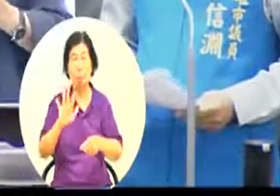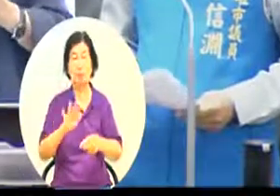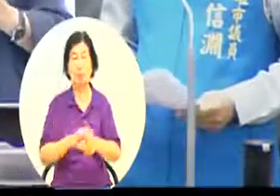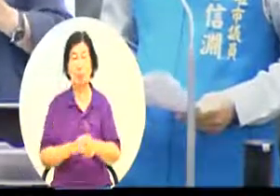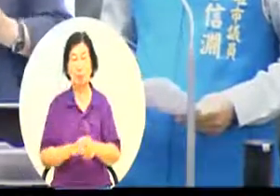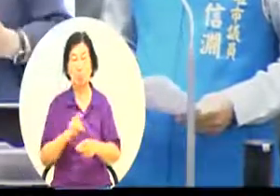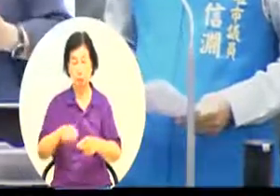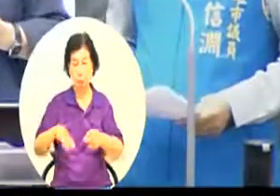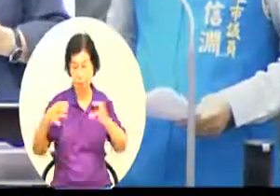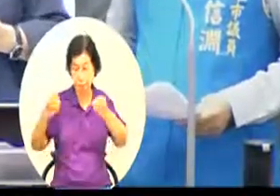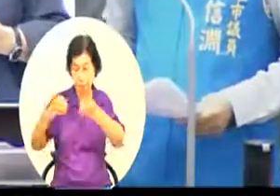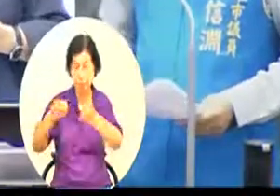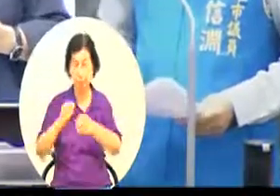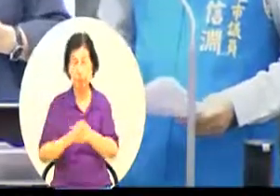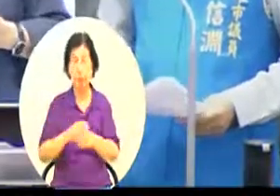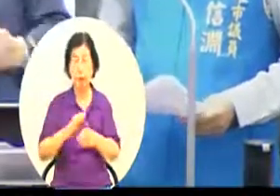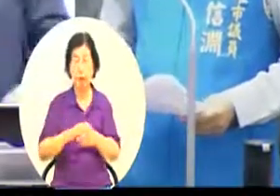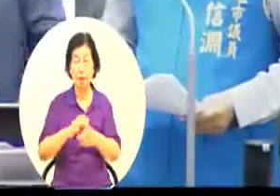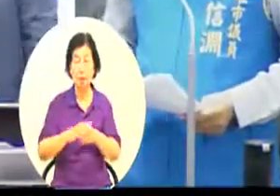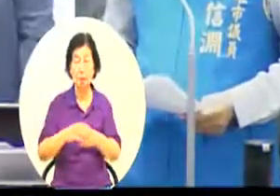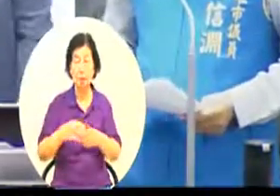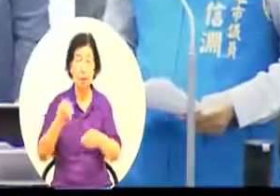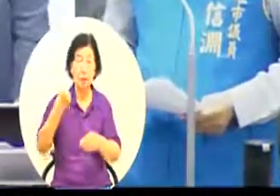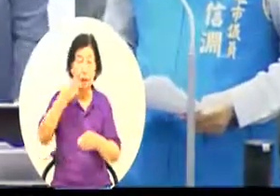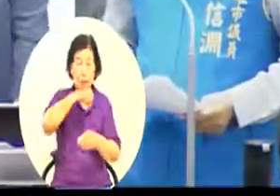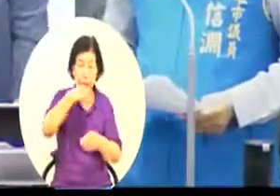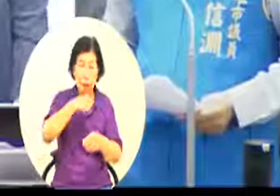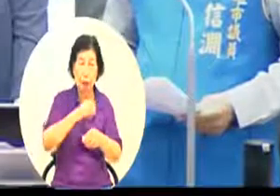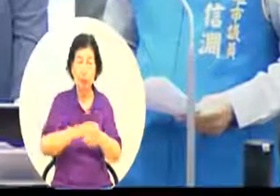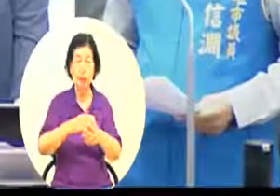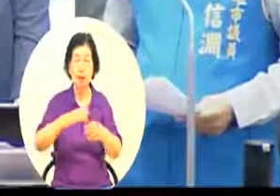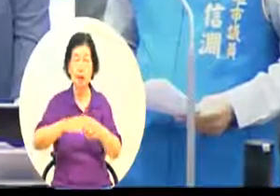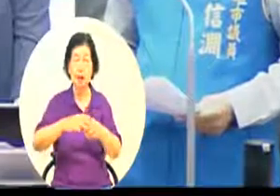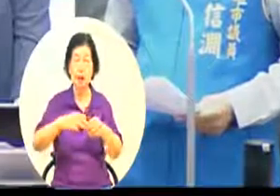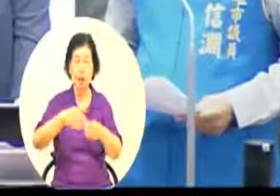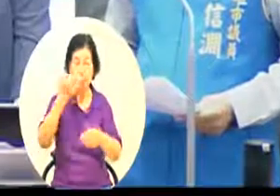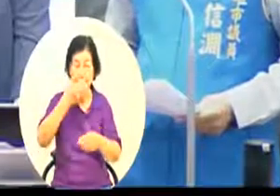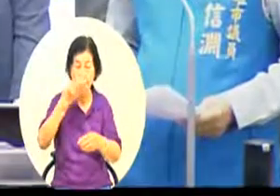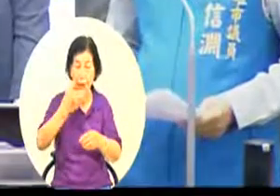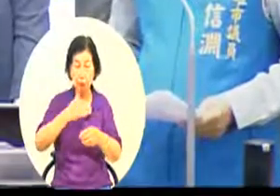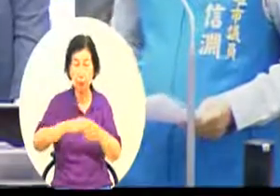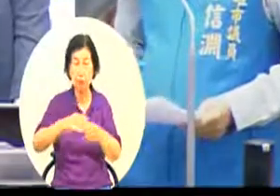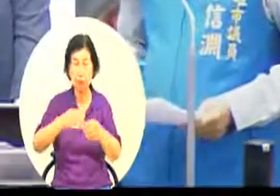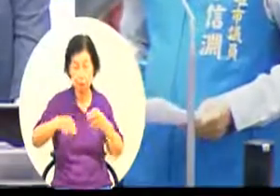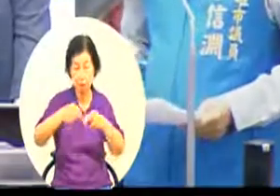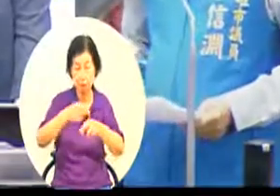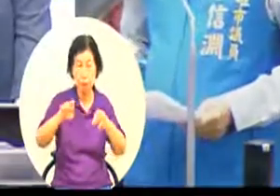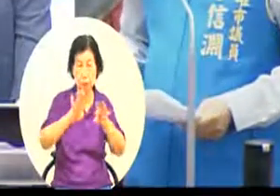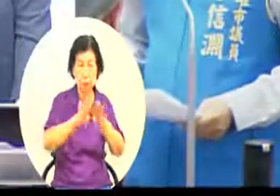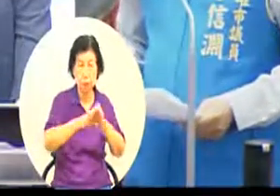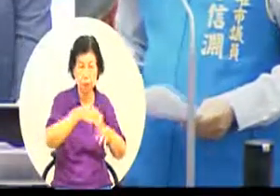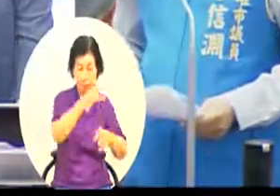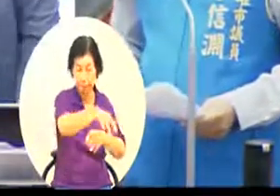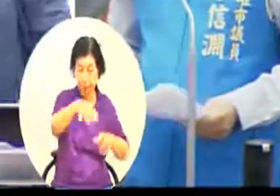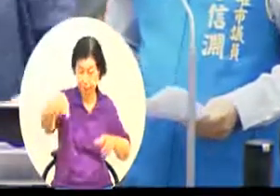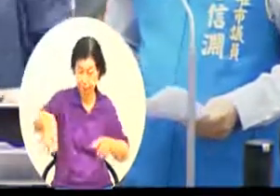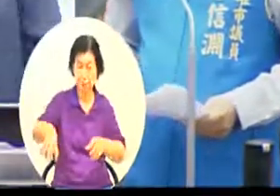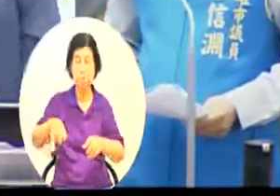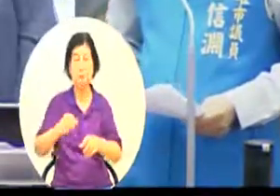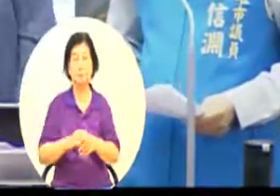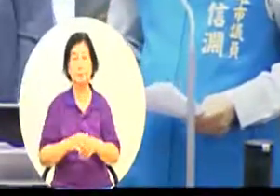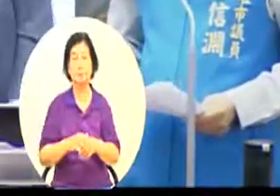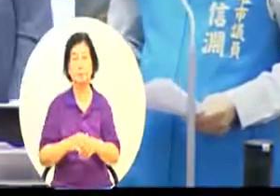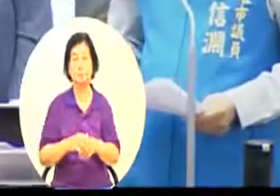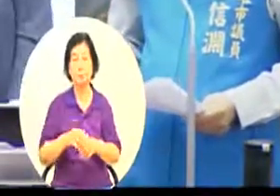这样的一个离岛条例，那对高雄在人口结构上是有影响，所以我们也在努